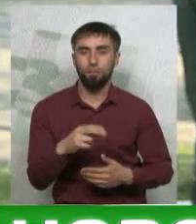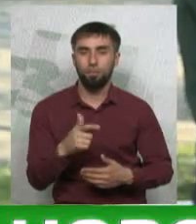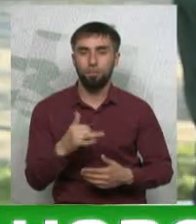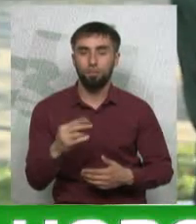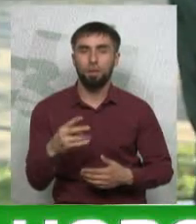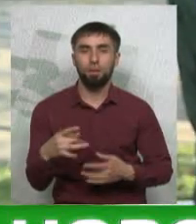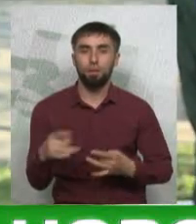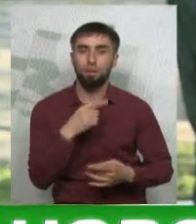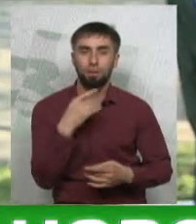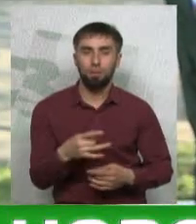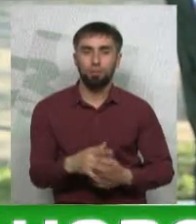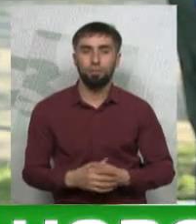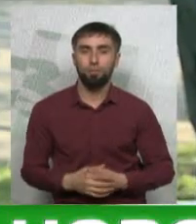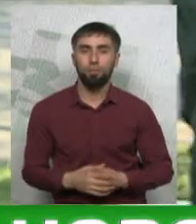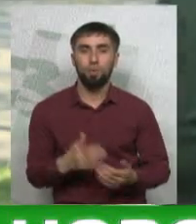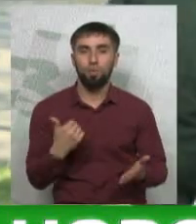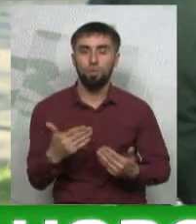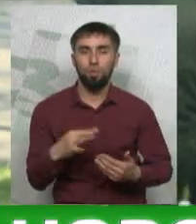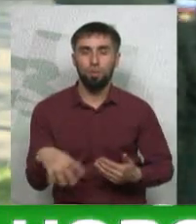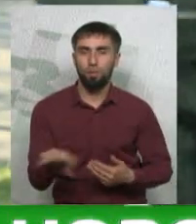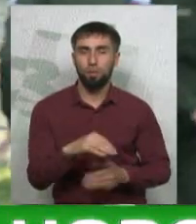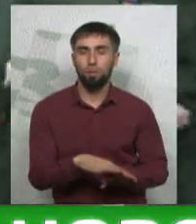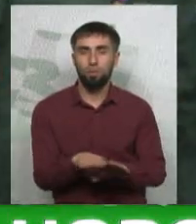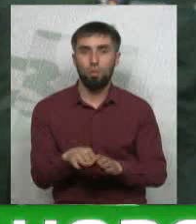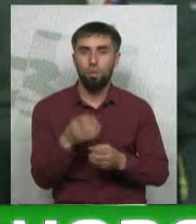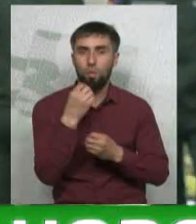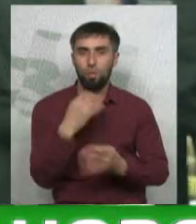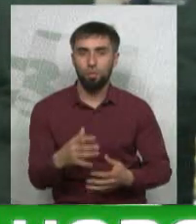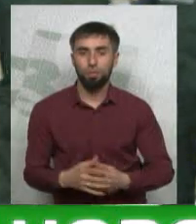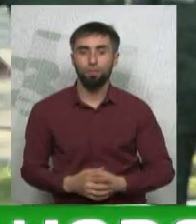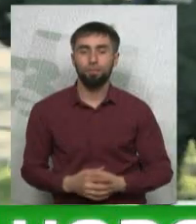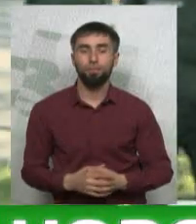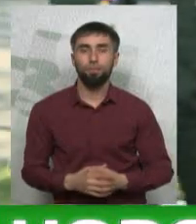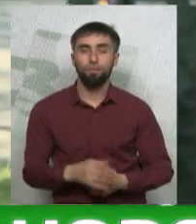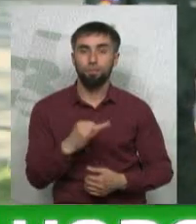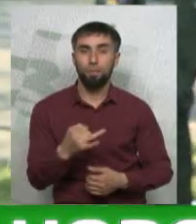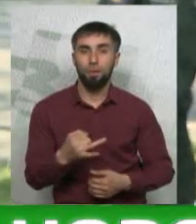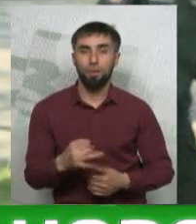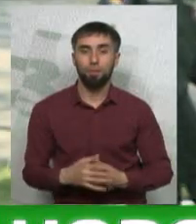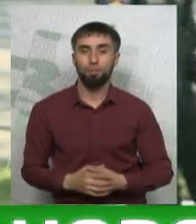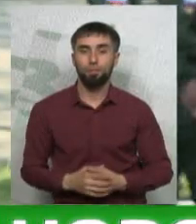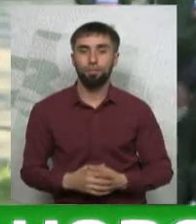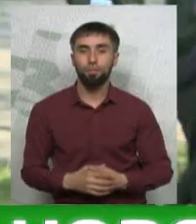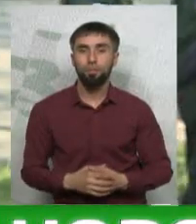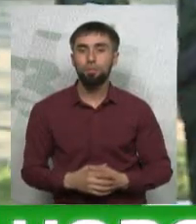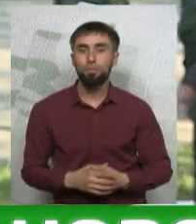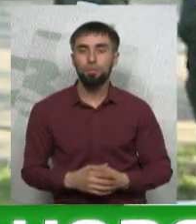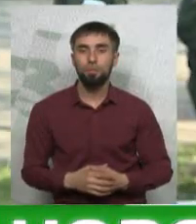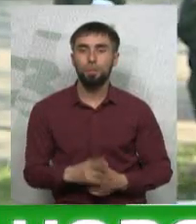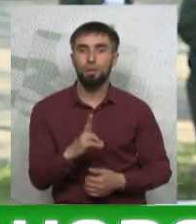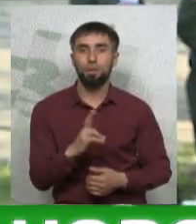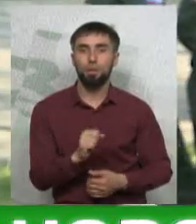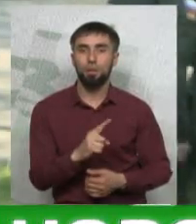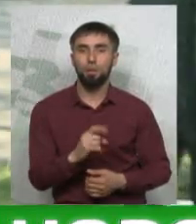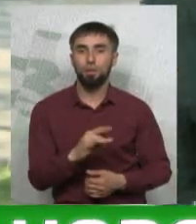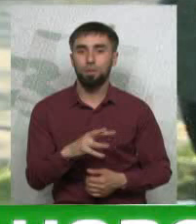с республики Ингушетии, из Дагестана, отношения ко всем хорошие, одинаковые. Вот, то есть размещаться будут в казармах,